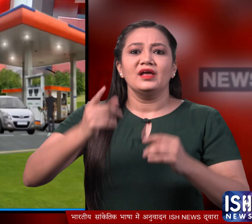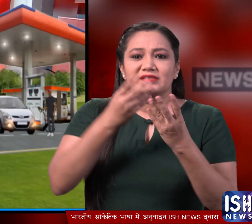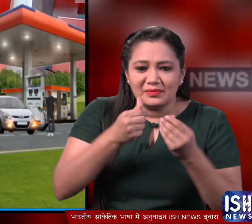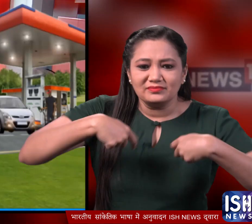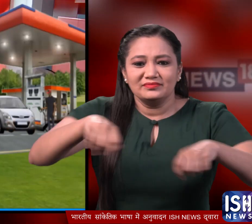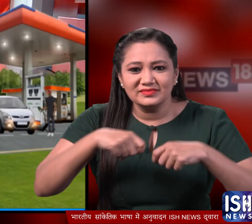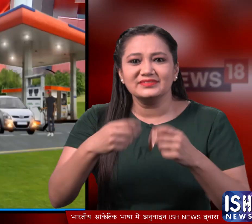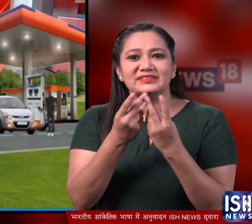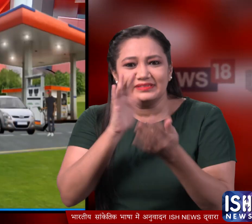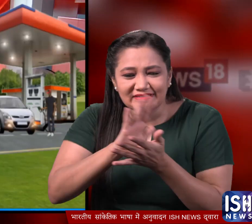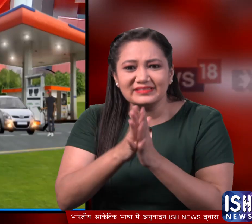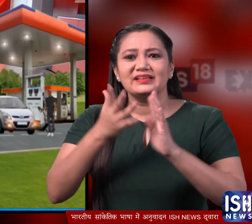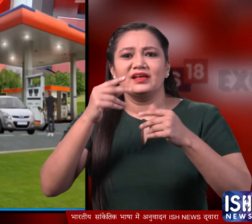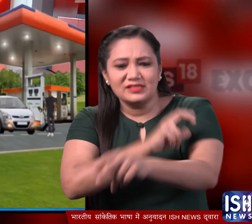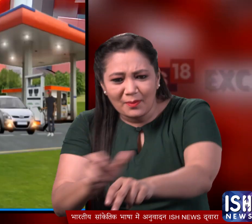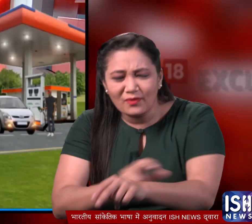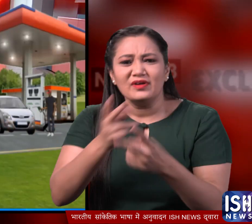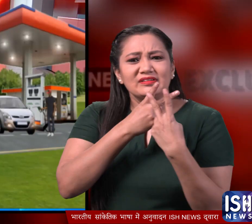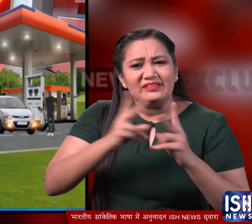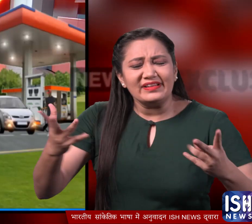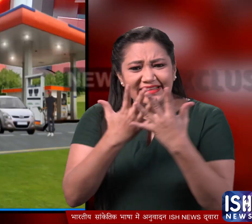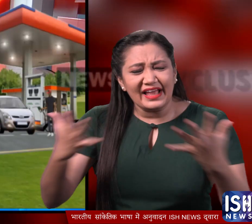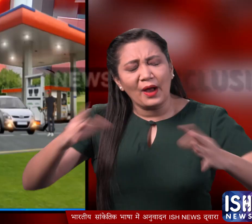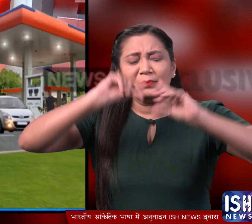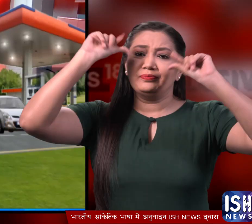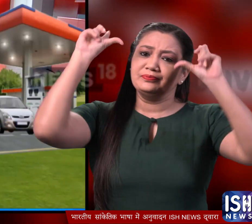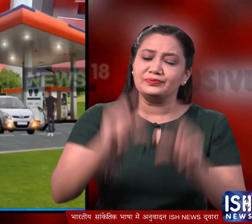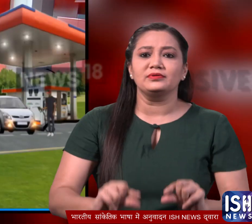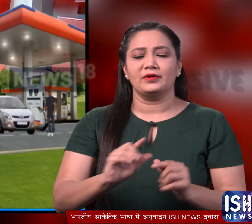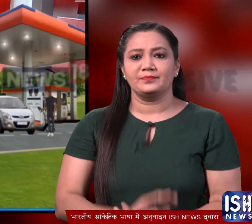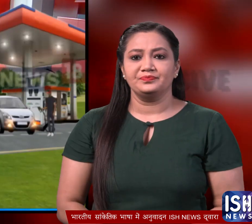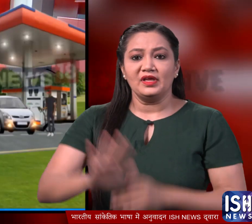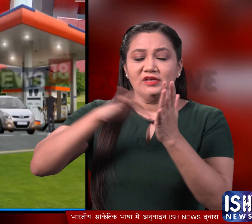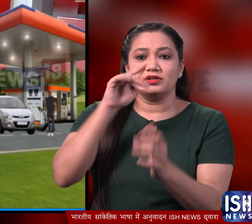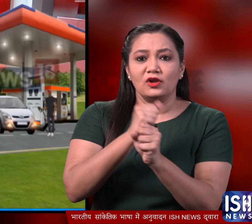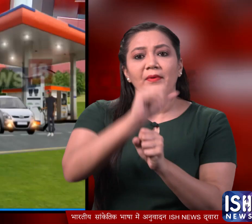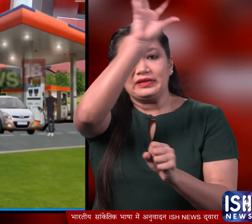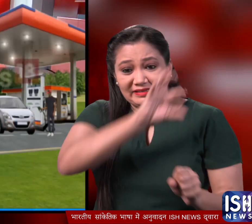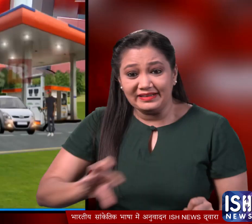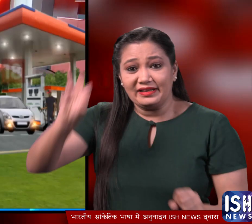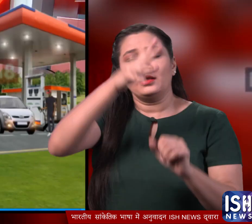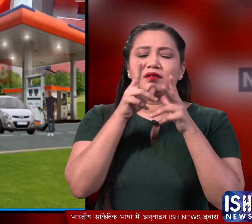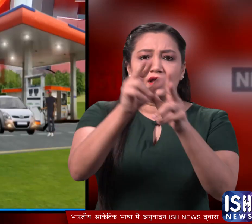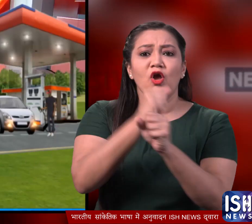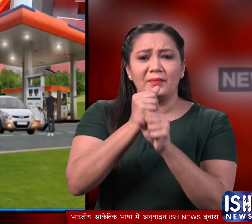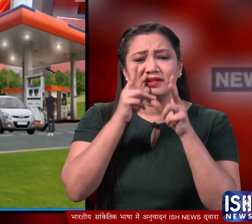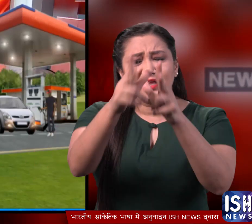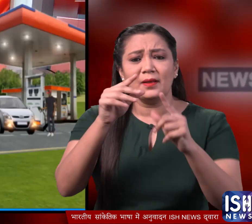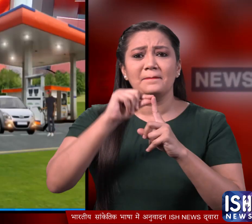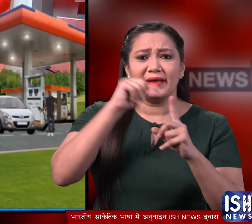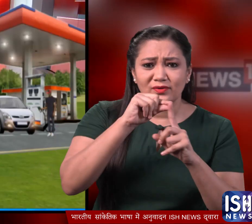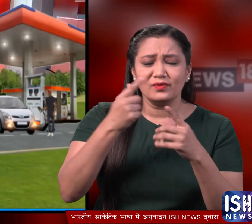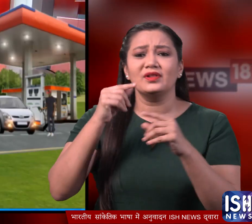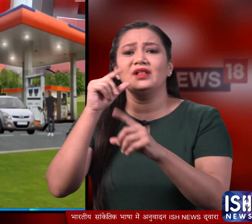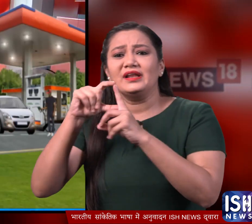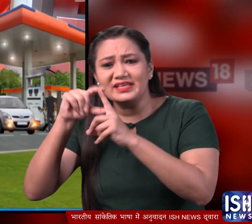تال سابون یا عام آدمی کی ضرورت کی ہر چیز کی قیمت پر پڑے گا کیندر سرکار نے راجیوں سے بھی اپیل کی ہے کہ وہ پیٹرول اور ڈیزل